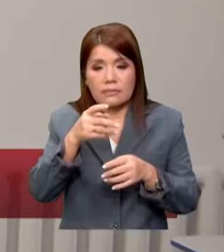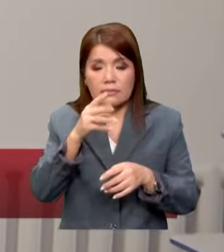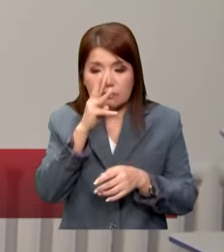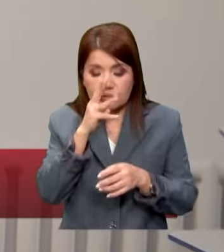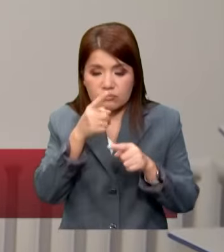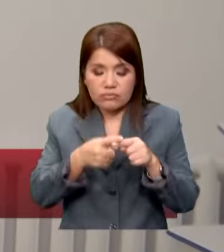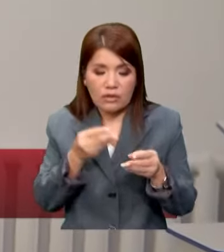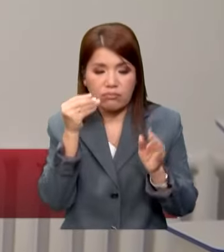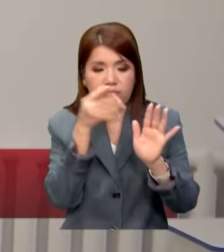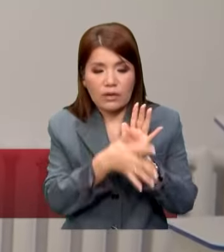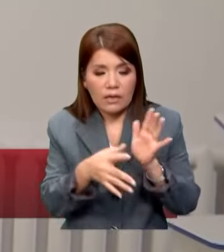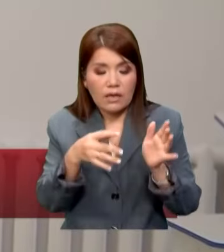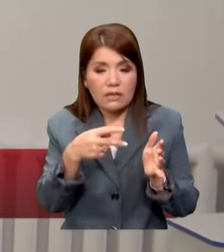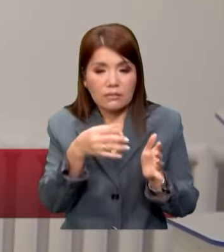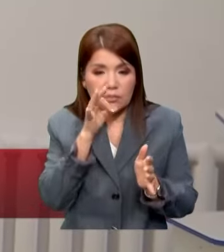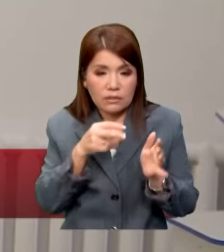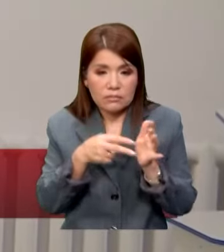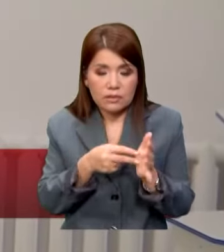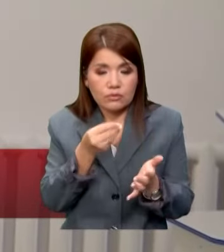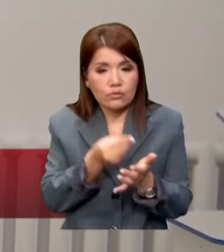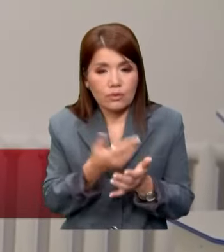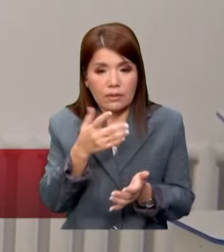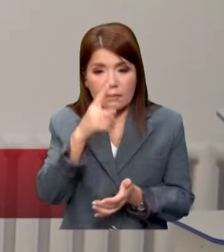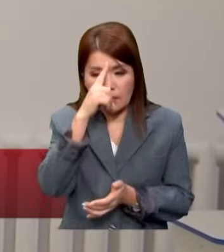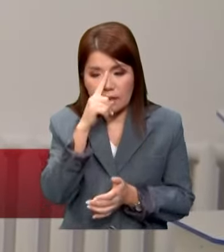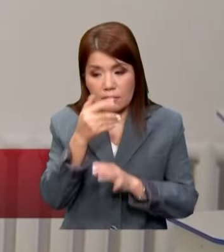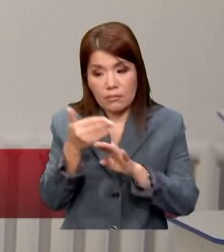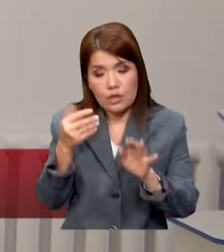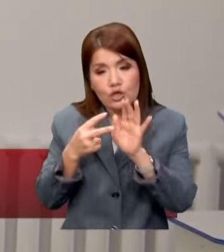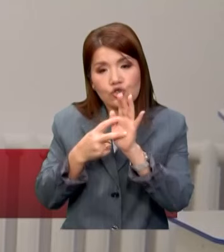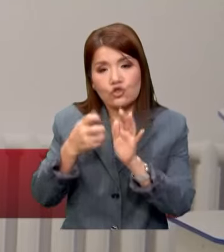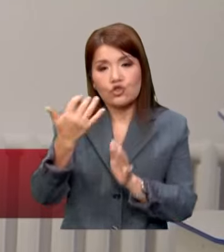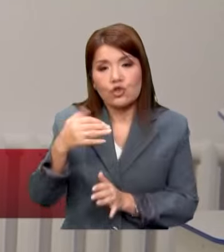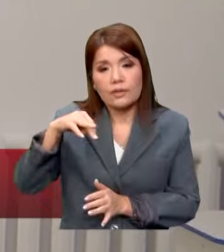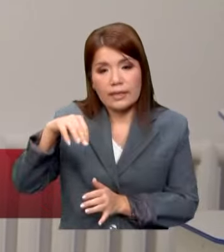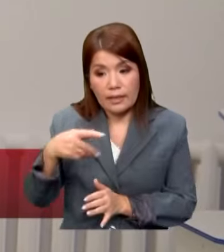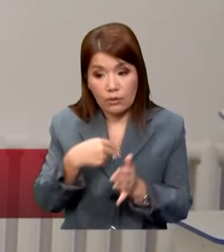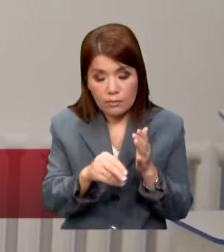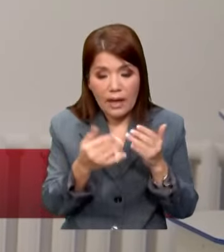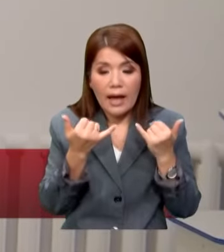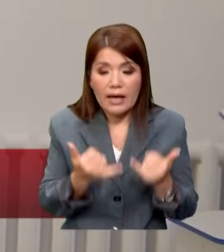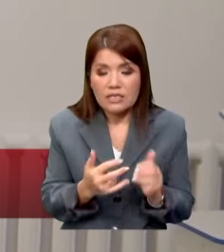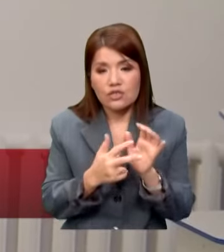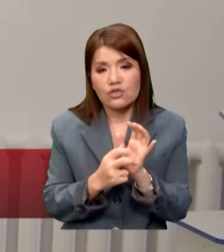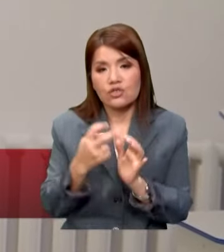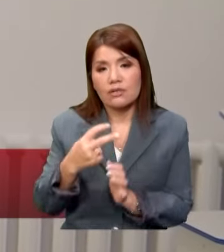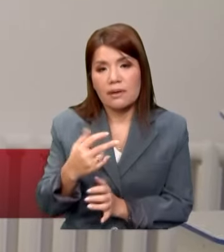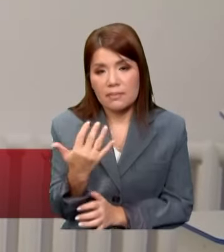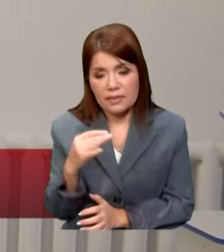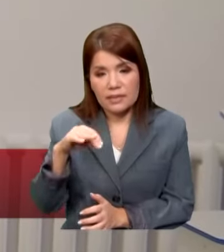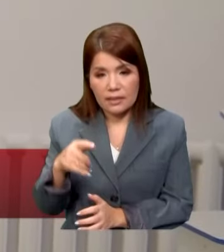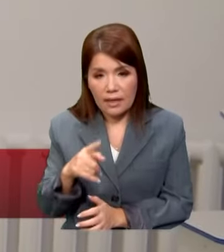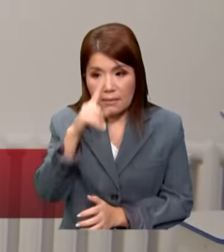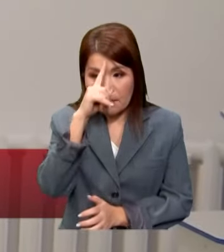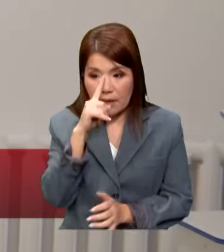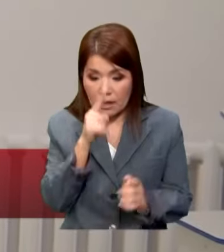бағасын көріп, шашың ағарады. Мысалға, мына дәріні мен бір ай бұрын 750 теңгеге алсам, қазір бағасы 825. Бір